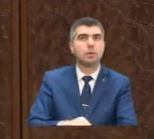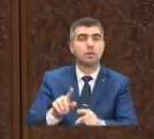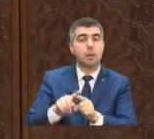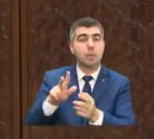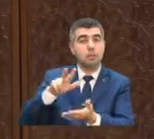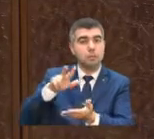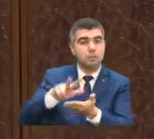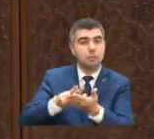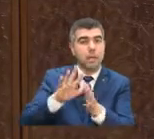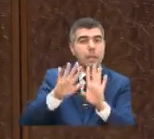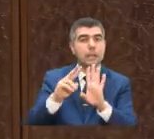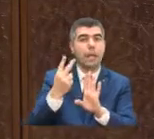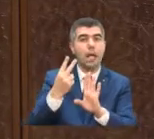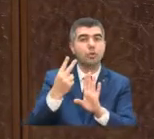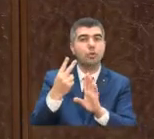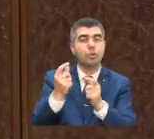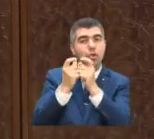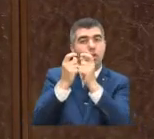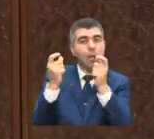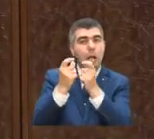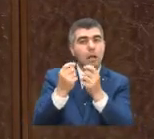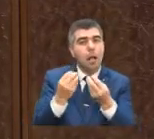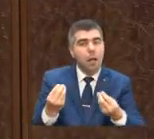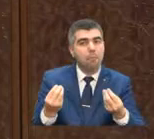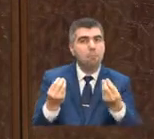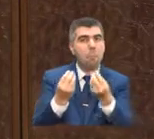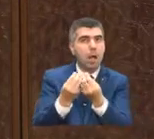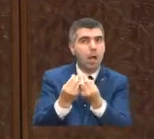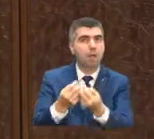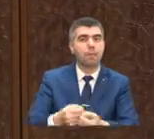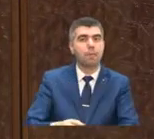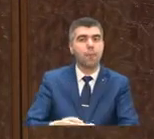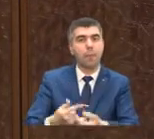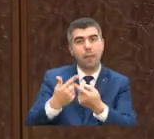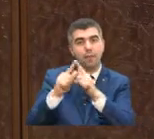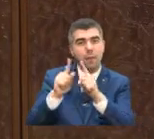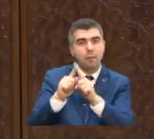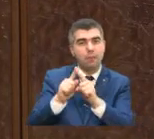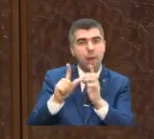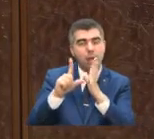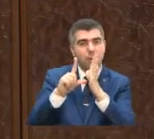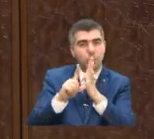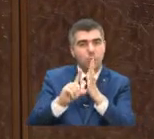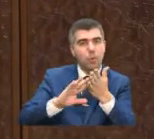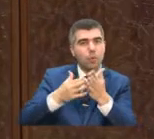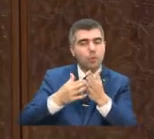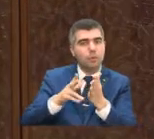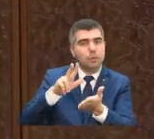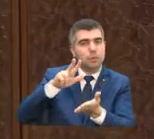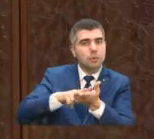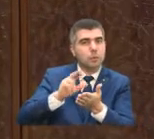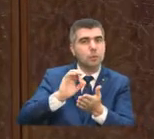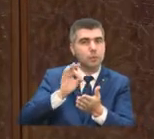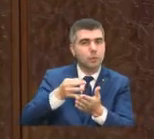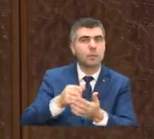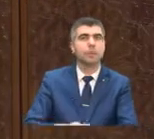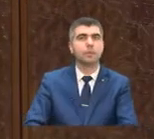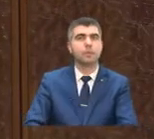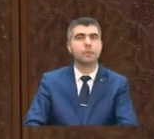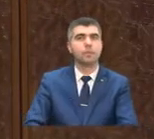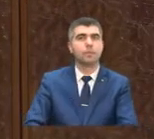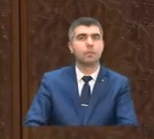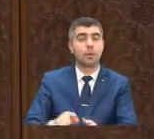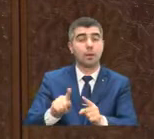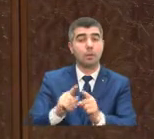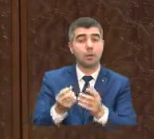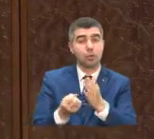لحوالي 12 شركه جديده باش تنافس، وعالجنا المساطر ديال ديال ديال الترخيص للمحطات، ودخلنا الان